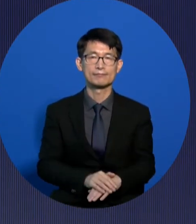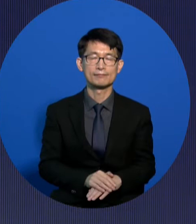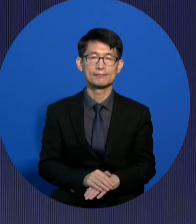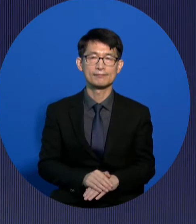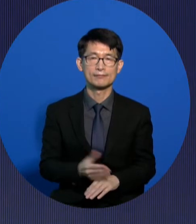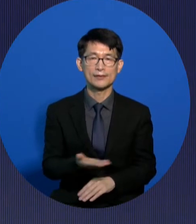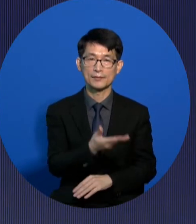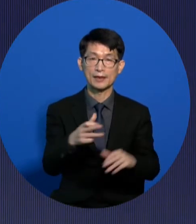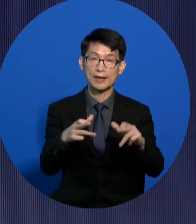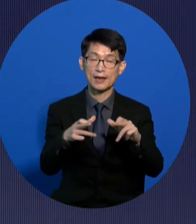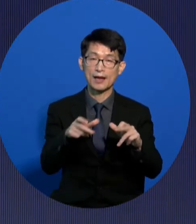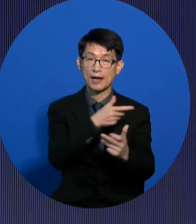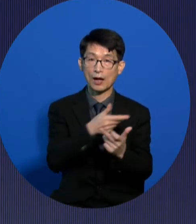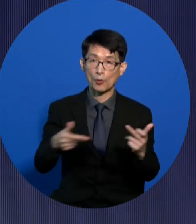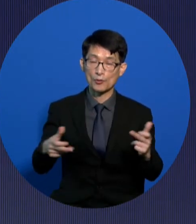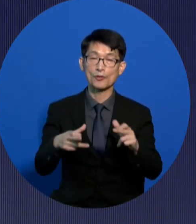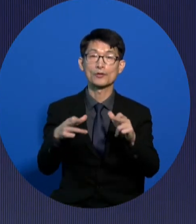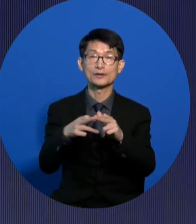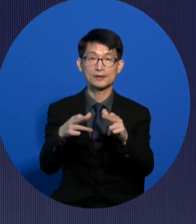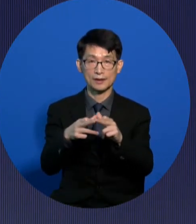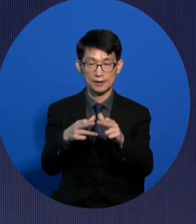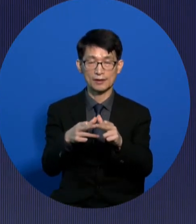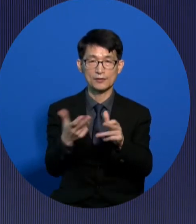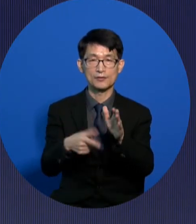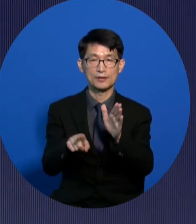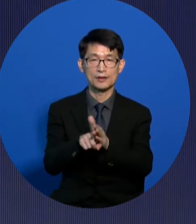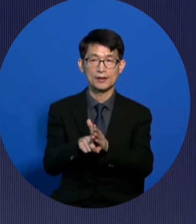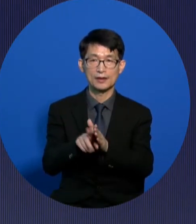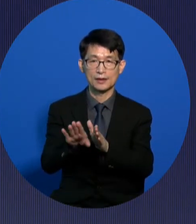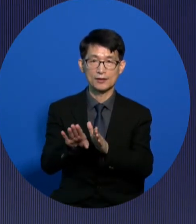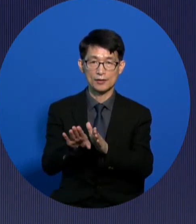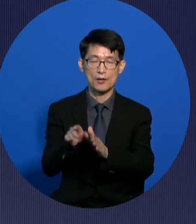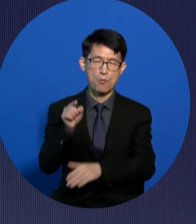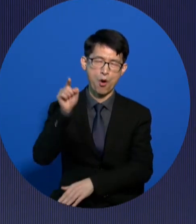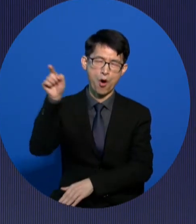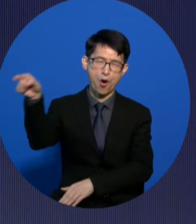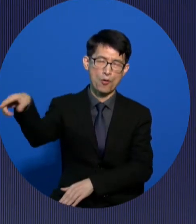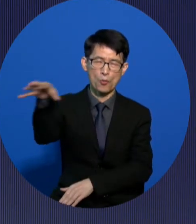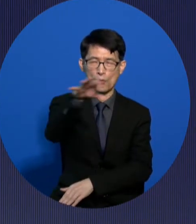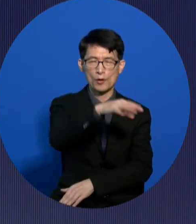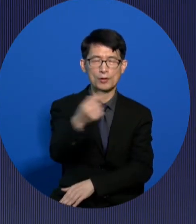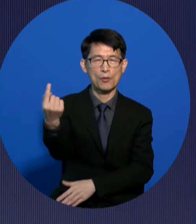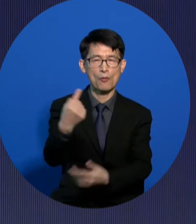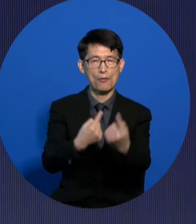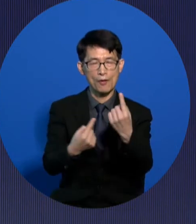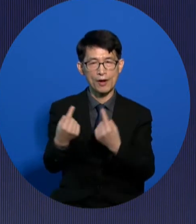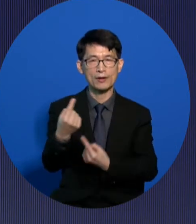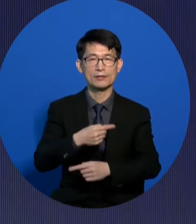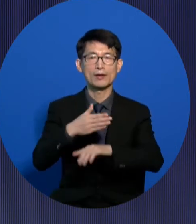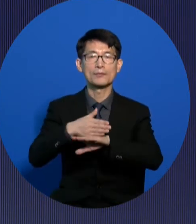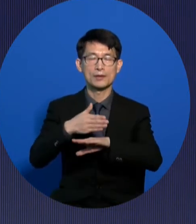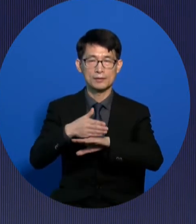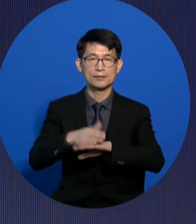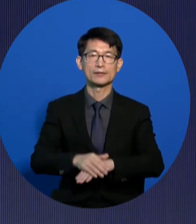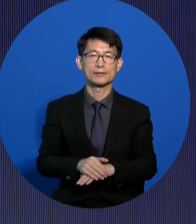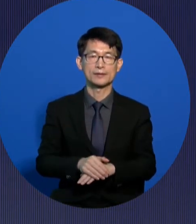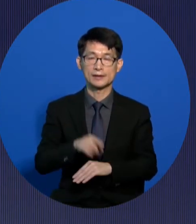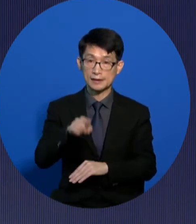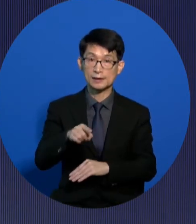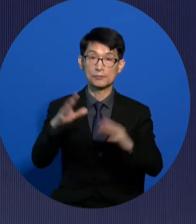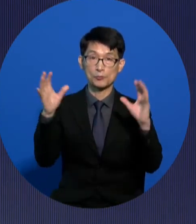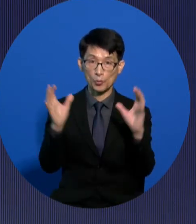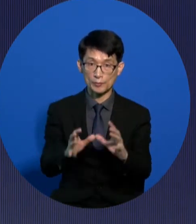대표해서 먼 길을 달려오신 여러분께 정말 감사하고요. 이 토론회 장이 앞으로는